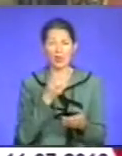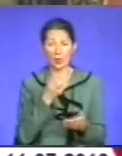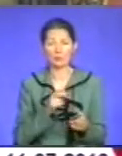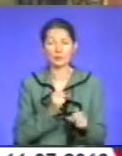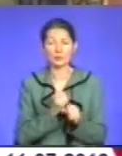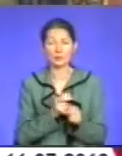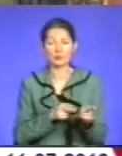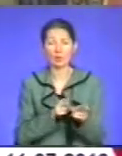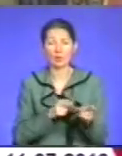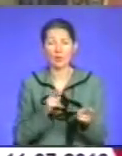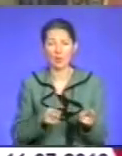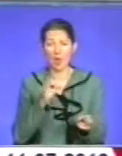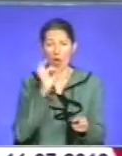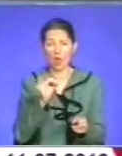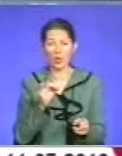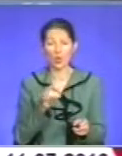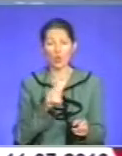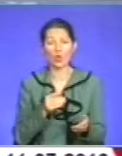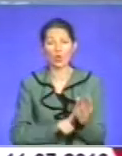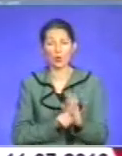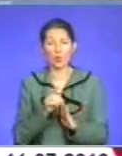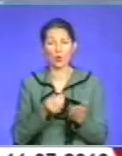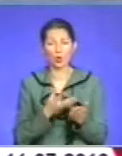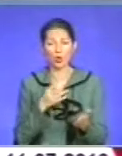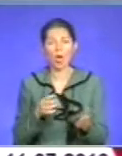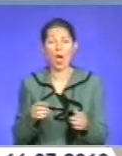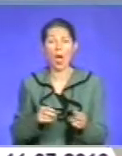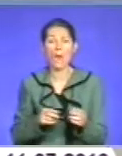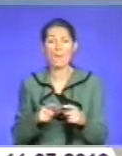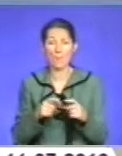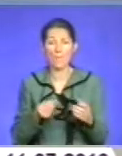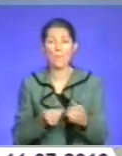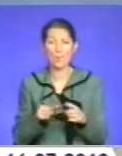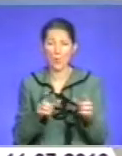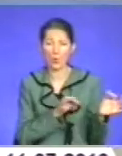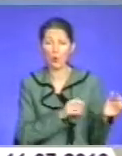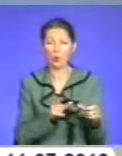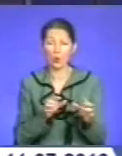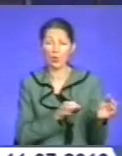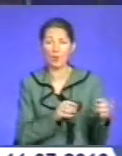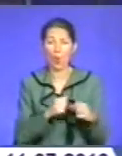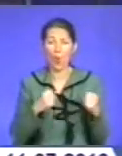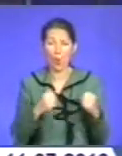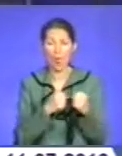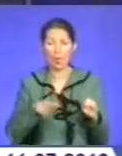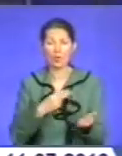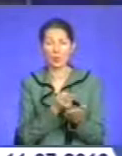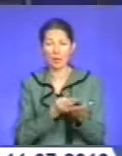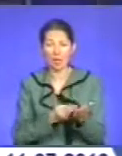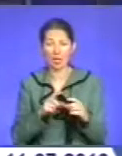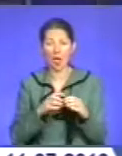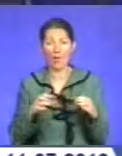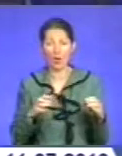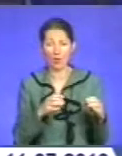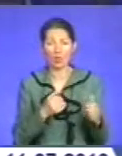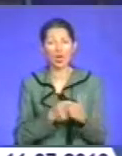вокзалу зауважують, що спочатку дорожчатиме проїзд у купе, пізніше у плацкартних вагонах. До нашої